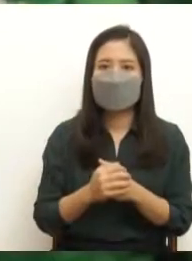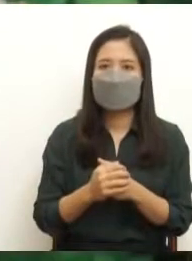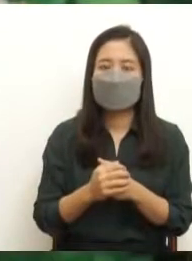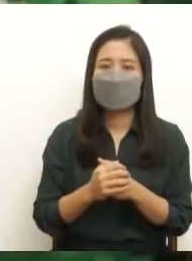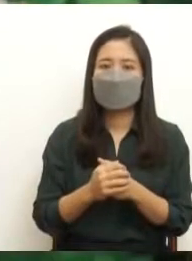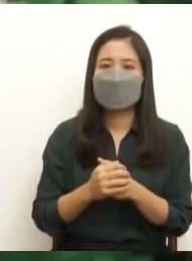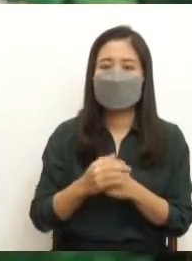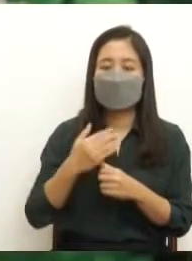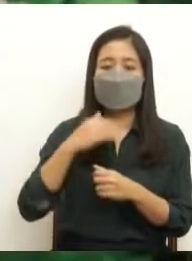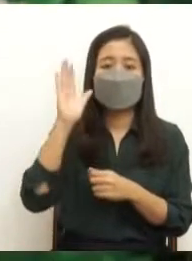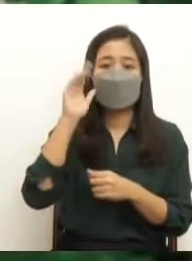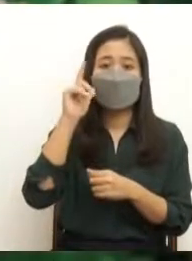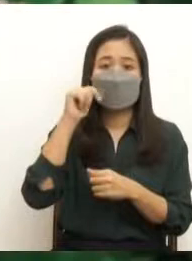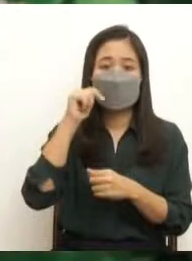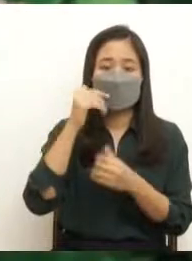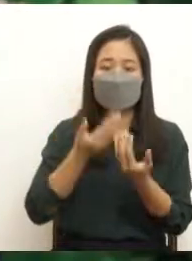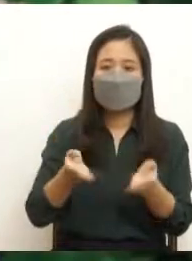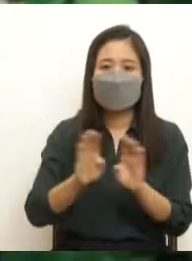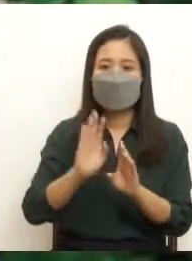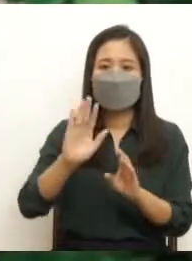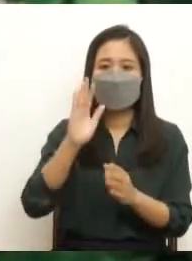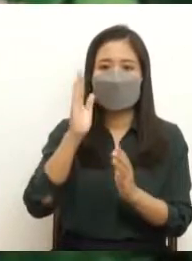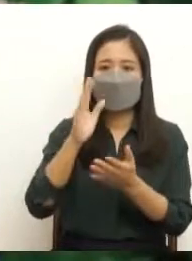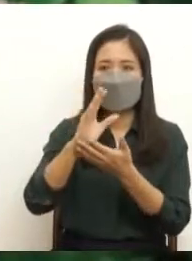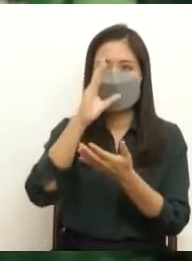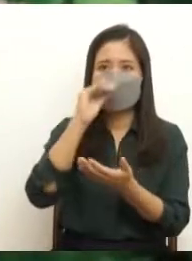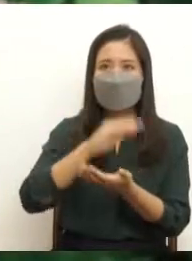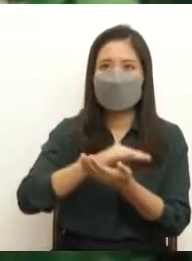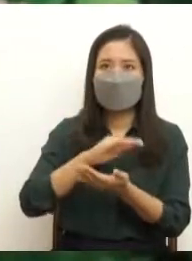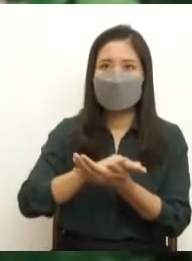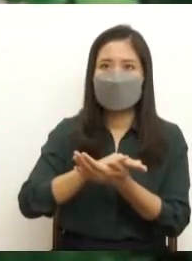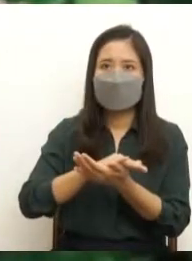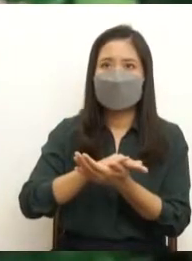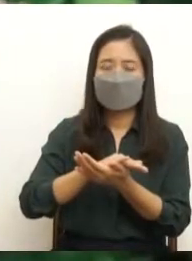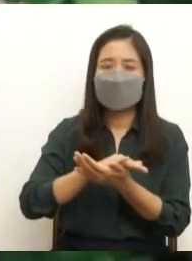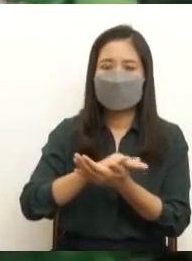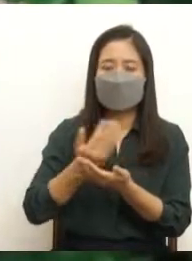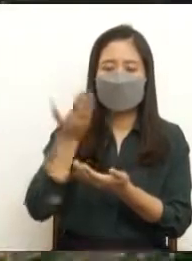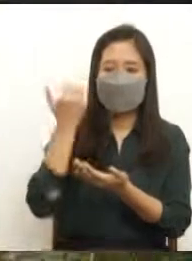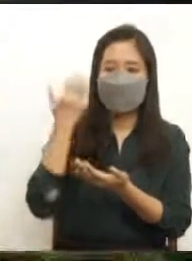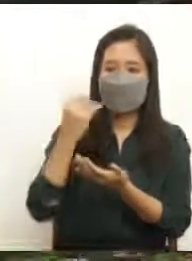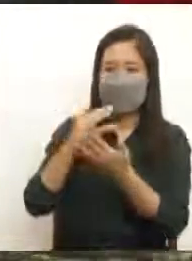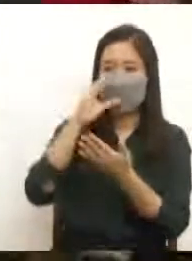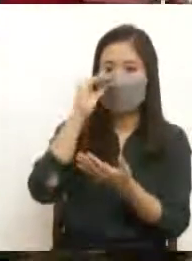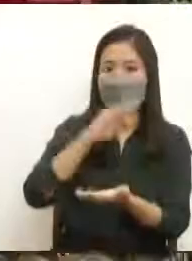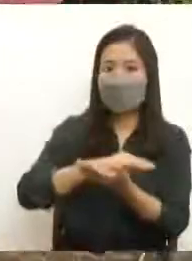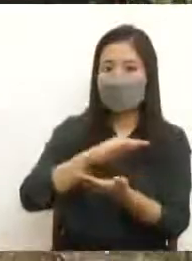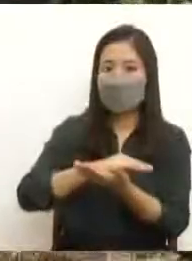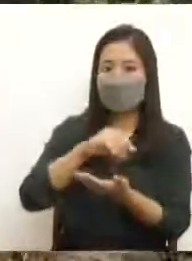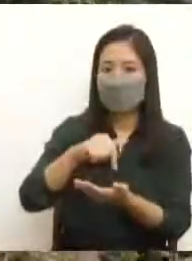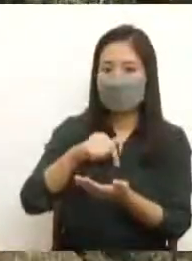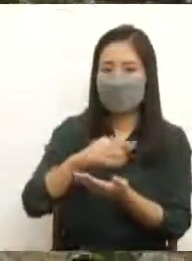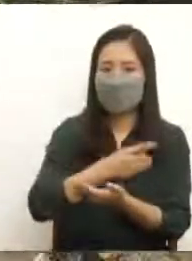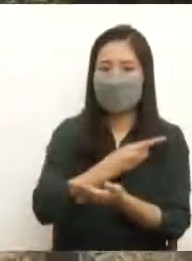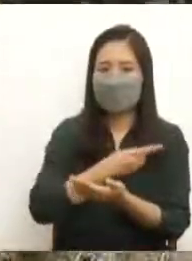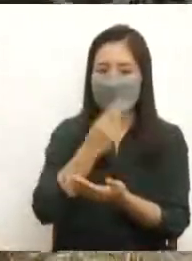ผู้ปกครองของนักเรียนโรงเรียนวัดประดิษฐารามลูกผมก็เรียนอยู่ที่นี่มีความรู้สึกว่าดีใจมากที่โรงเรียน